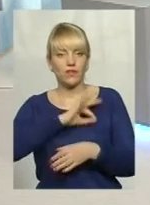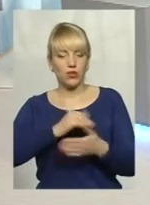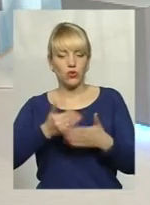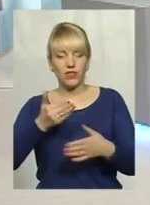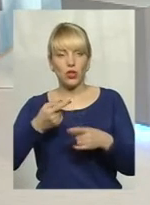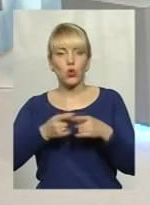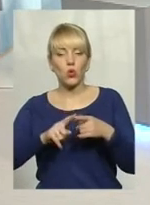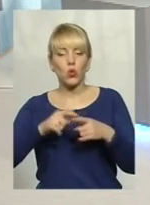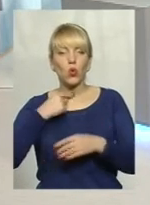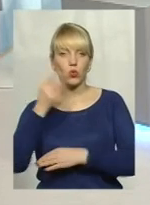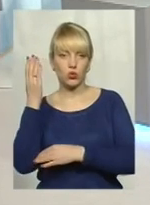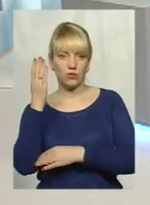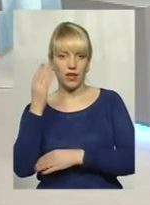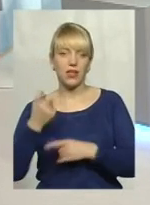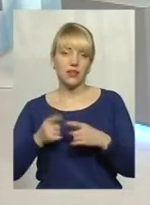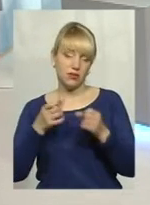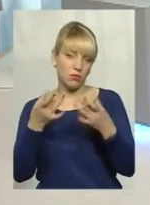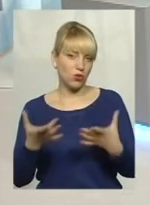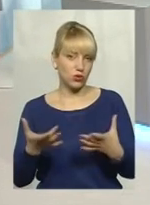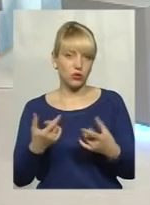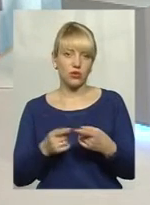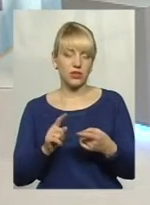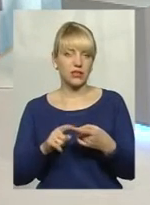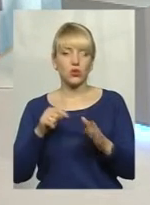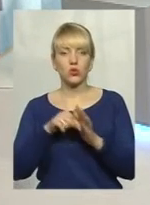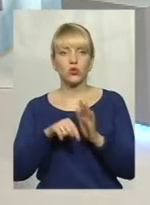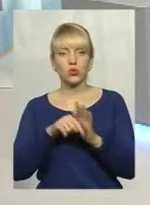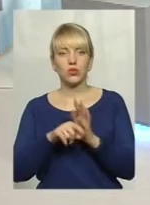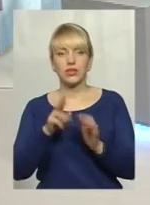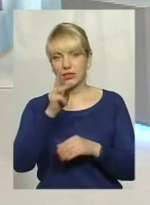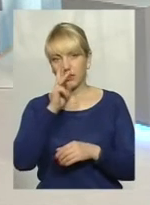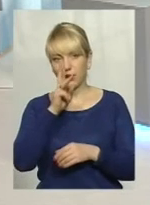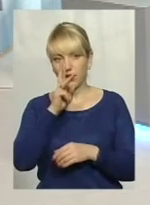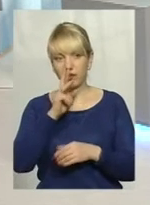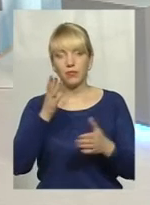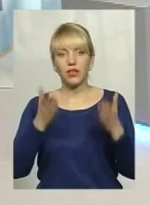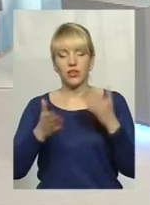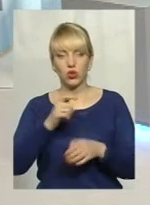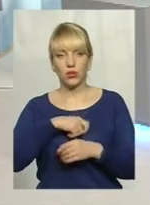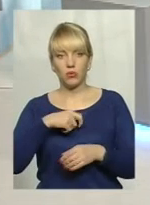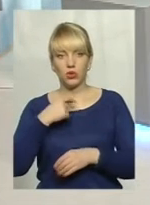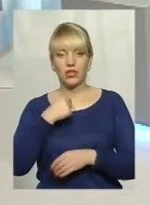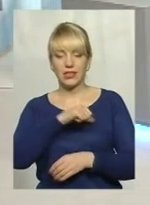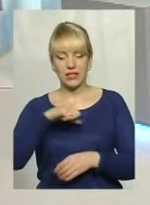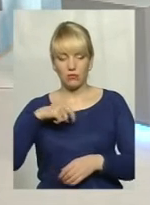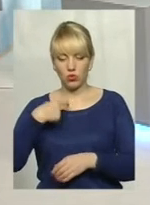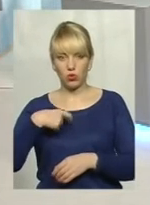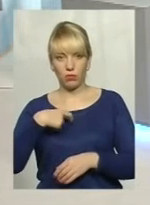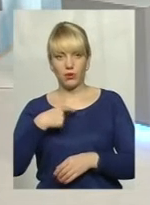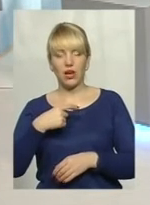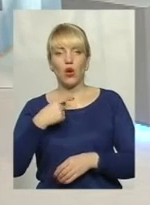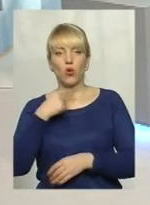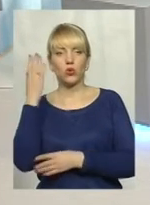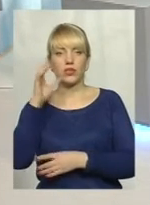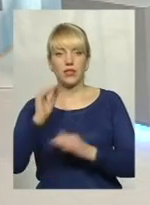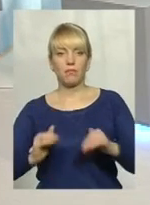голосування. Насправді все просто, в основному все стосується заробітної плати. Якщо депутат голосує сам собі за підвищення